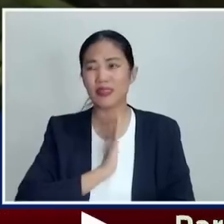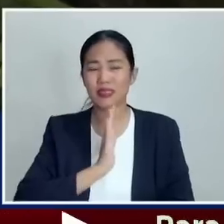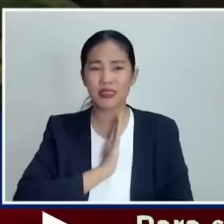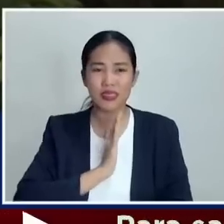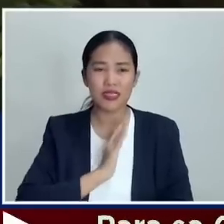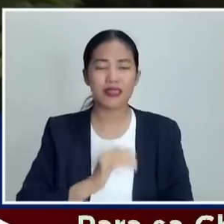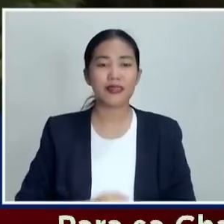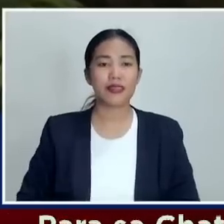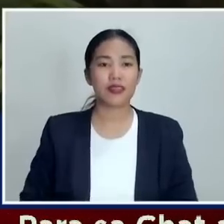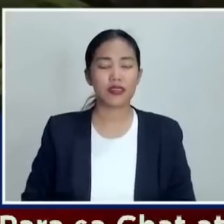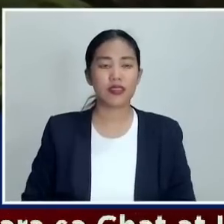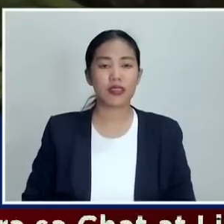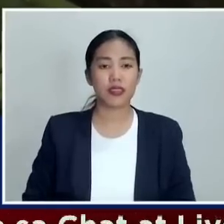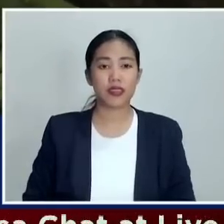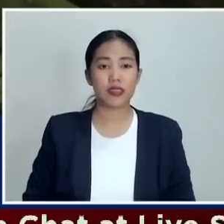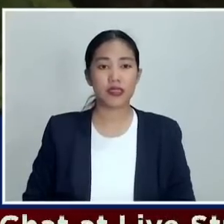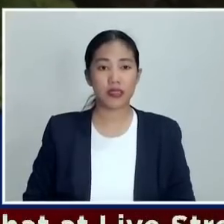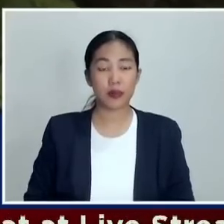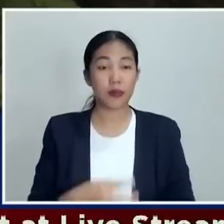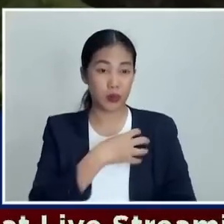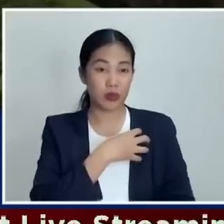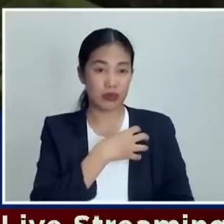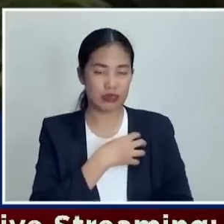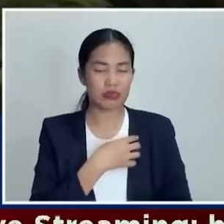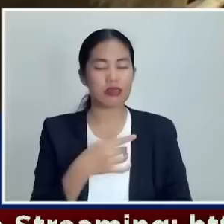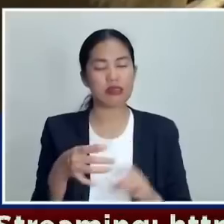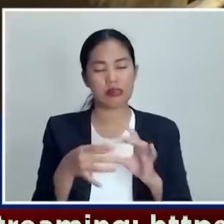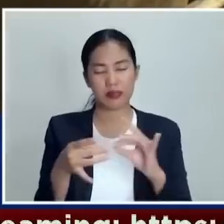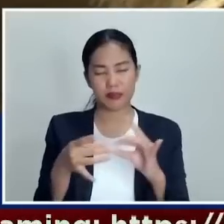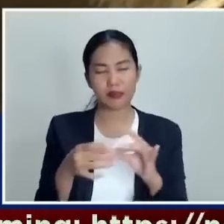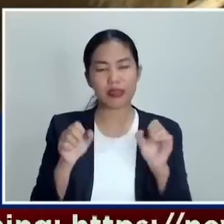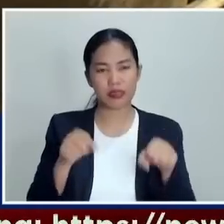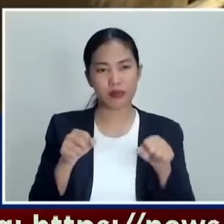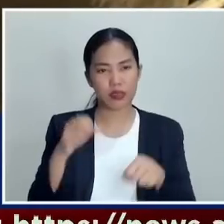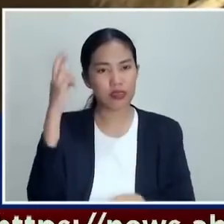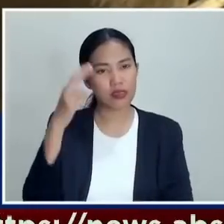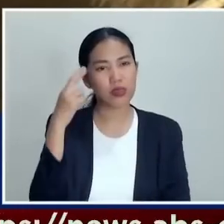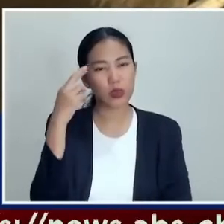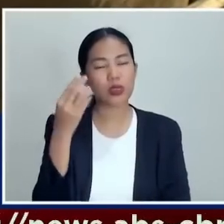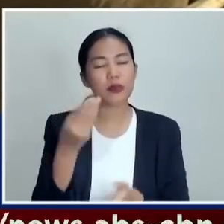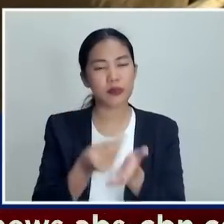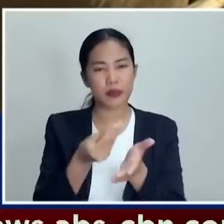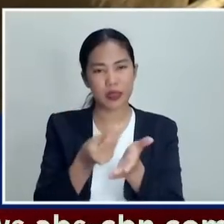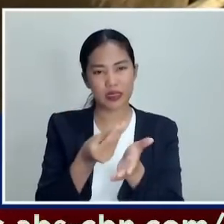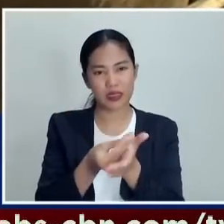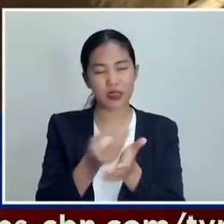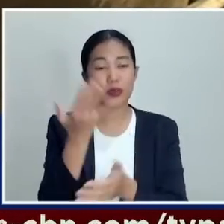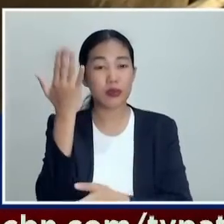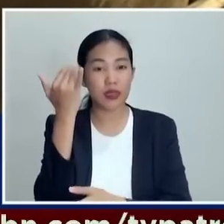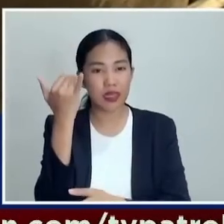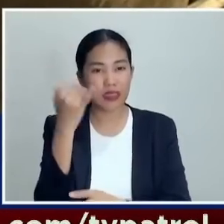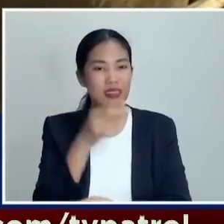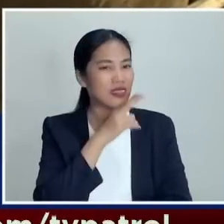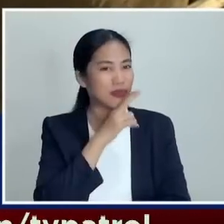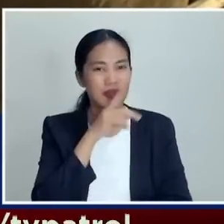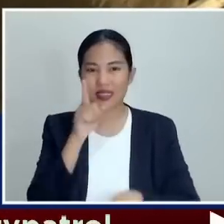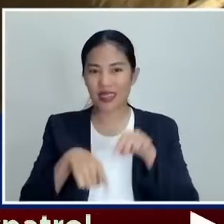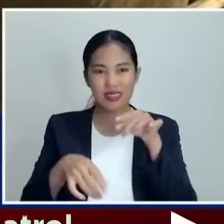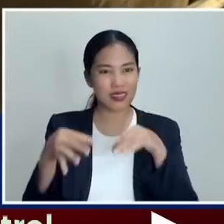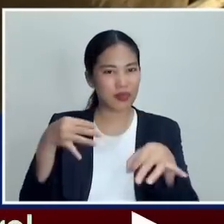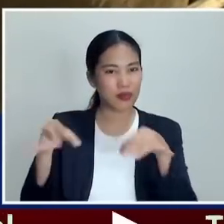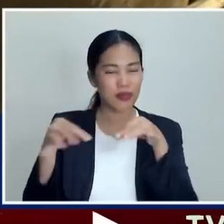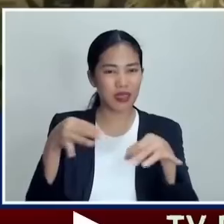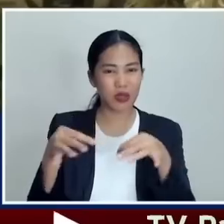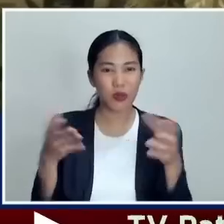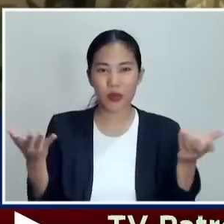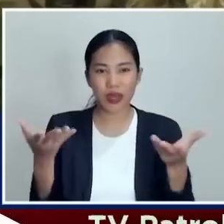Problema sa pera ang tinitignan ng pulisya na posibleng motibo sa krimen dahil hindi umano maipaliwanag ng suspect kung saan napunta ang